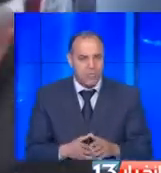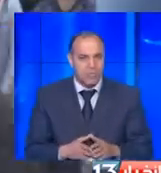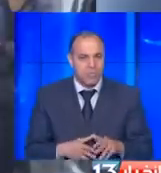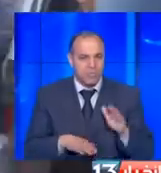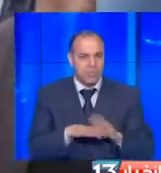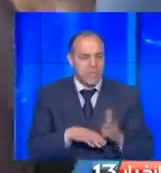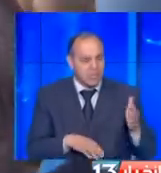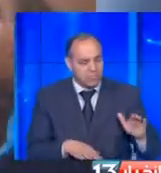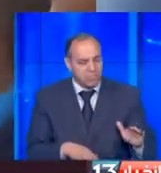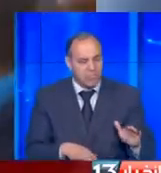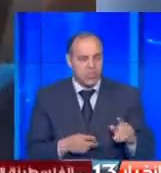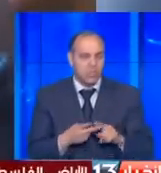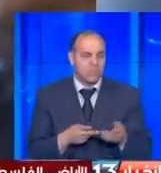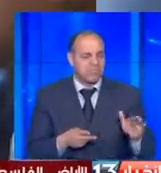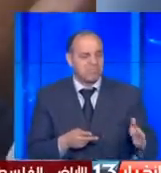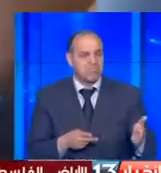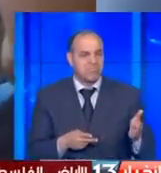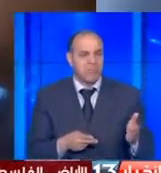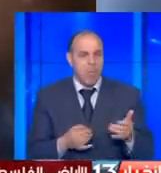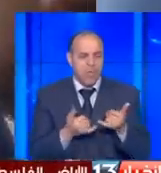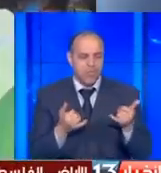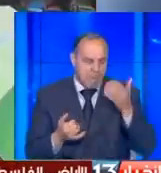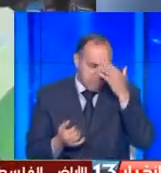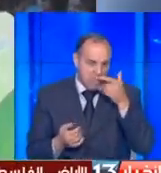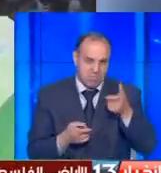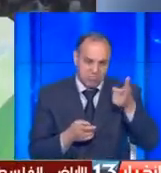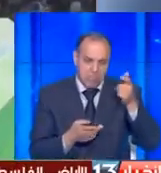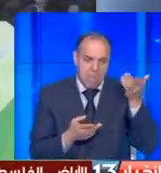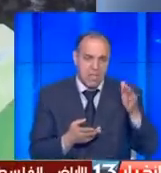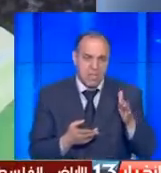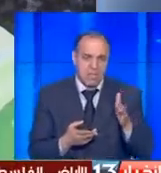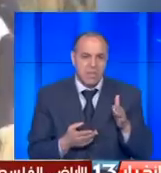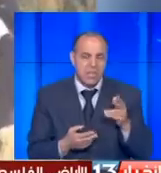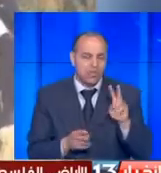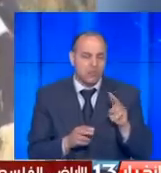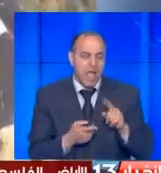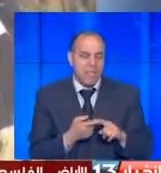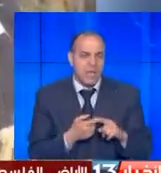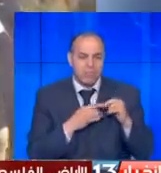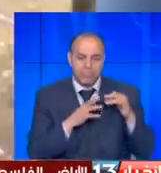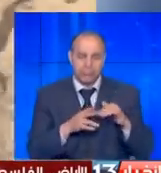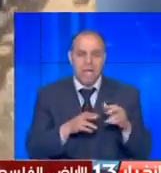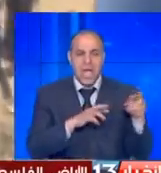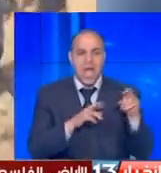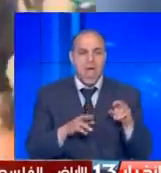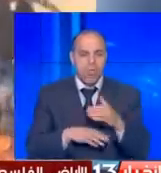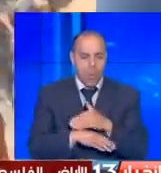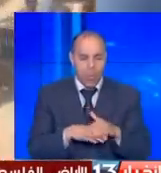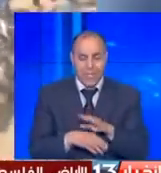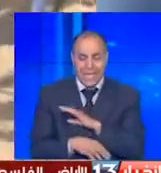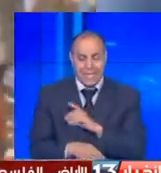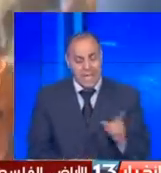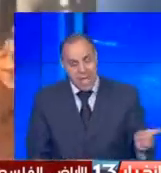باستشهاد فلسطينيين آخرين أحدهما صحفي، تكون حصيلة شهداء الجمعة الثانية لمسيرة العودة على حدود قطاع